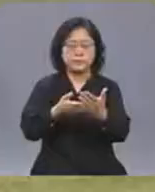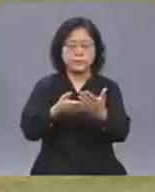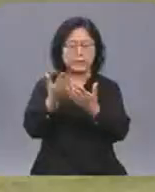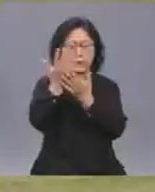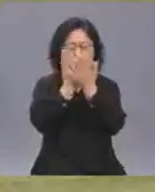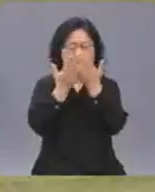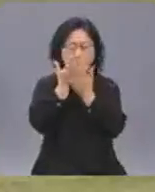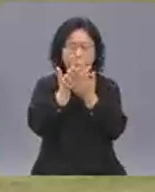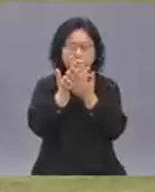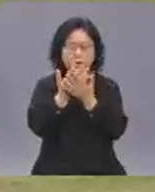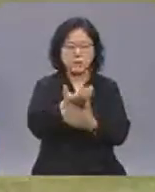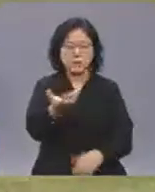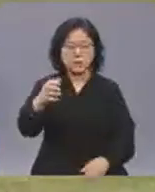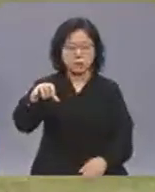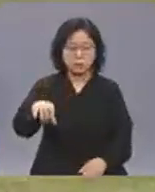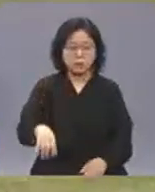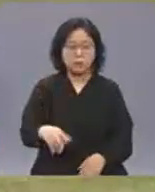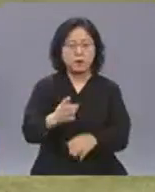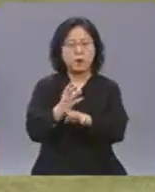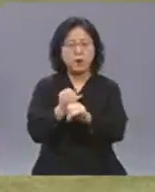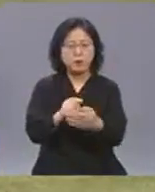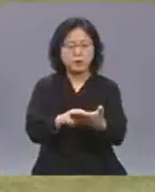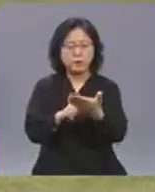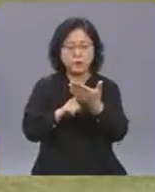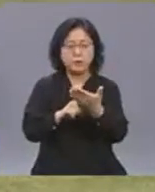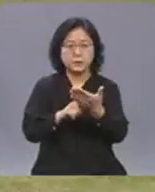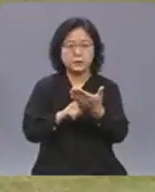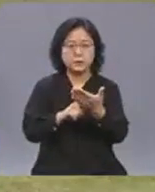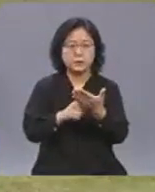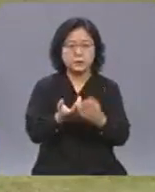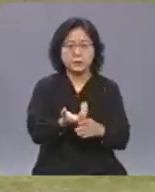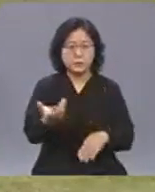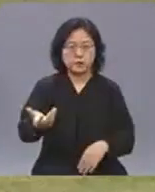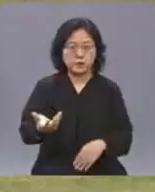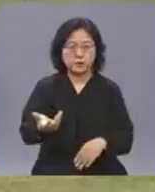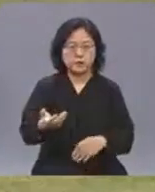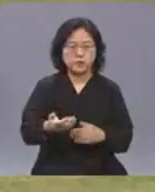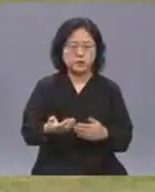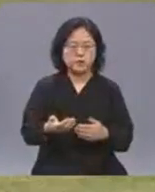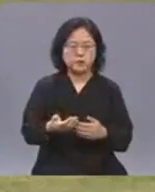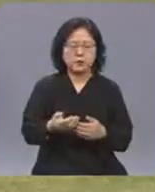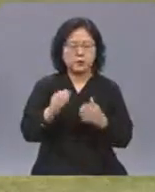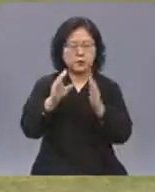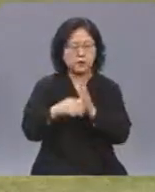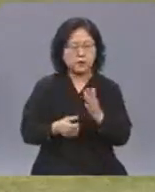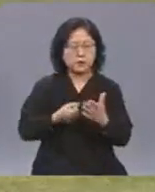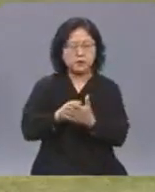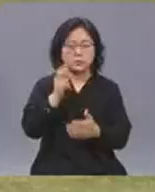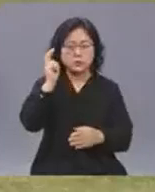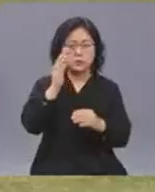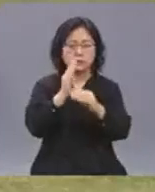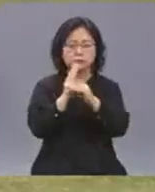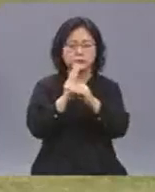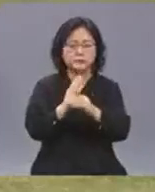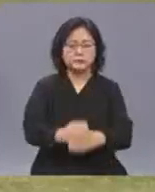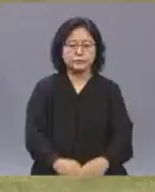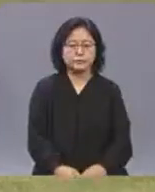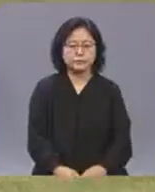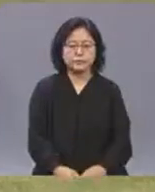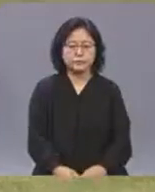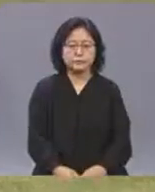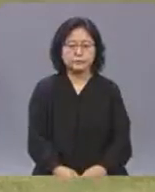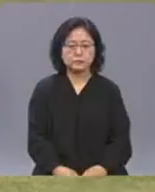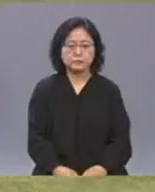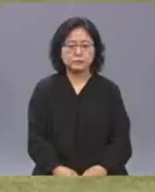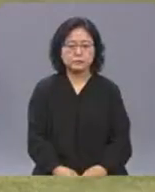불투명한 후보지의 윤곽이 언제 드러났느냐에 따라 이전 사업의 속도가 결정될 것으로 보입니다 KBS 뉴스